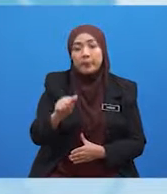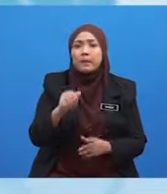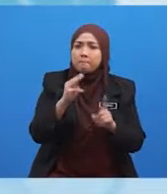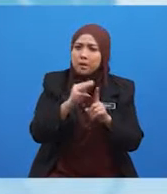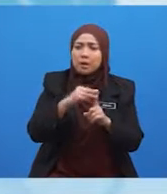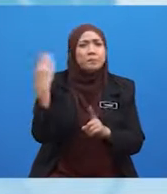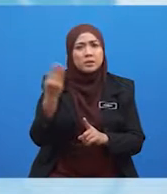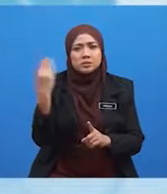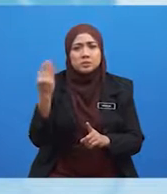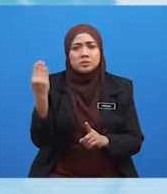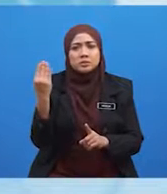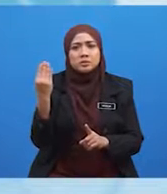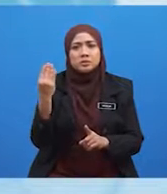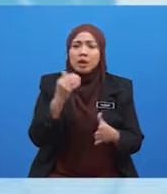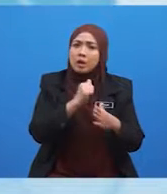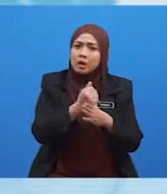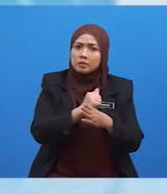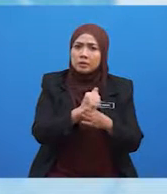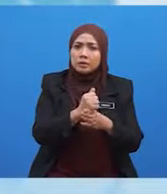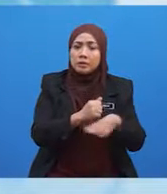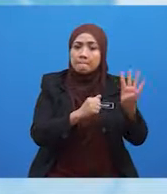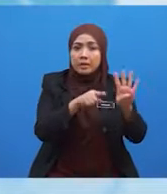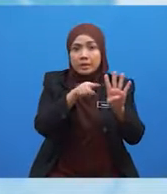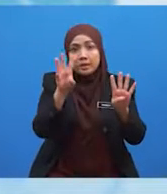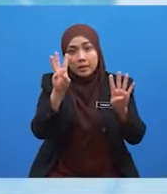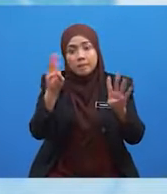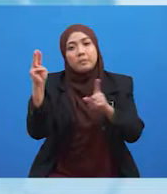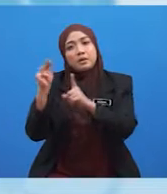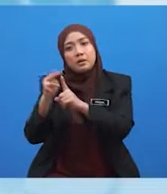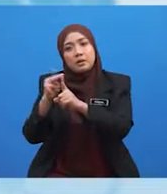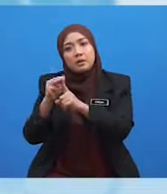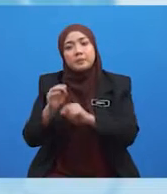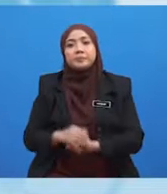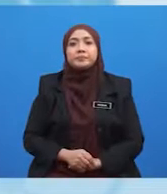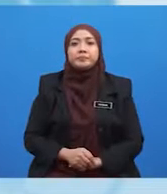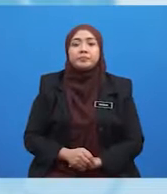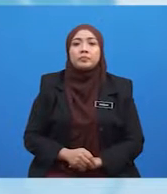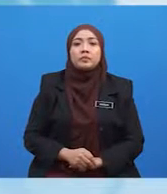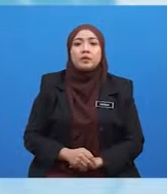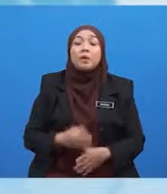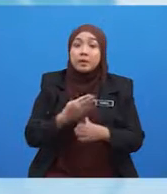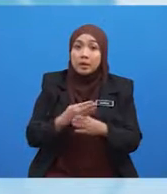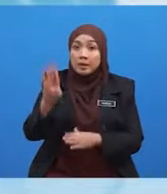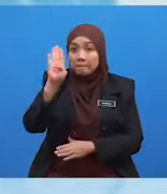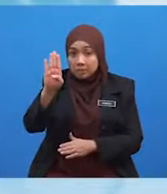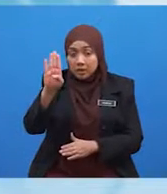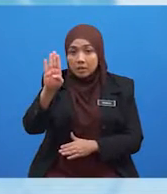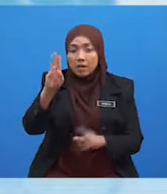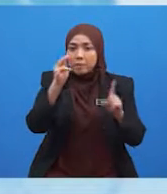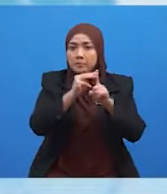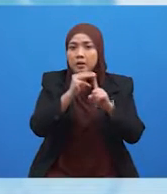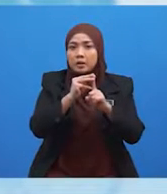kebiasaannya ialah antara empat hingga enam Maka di bahagian B Pule